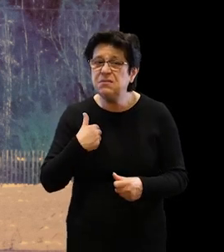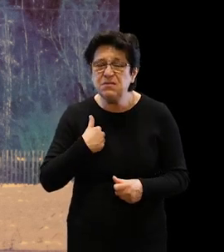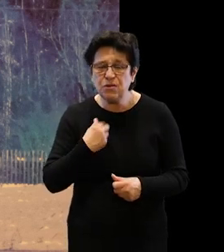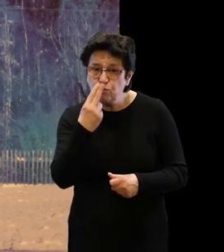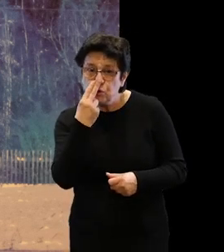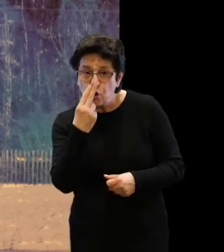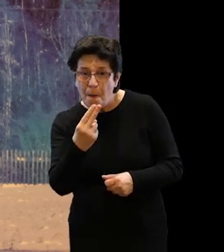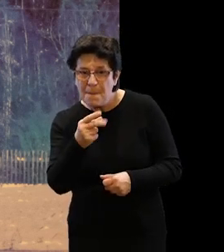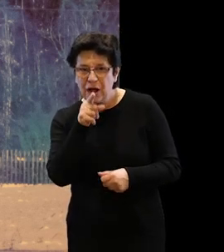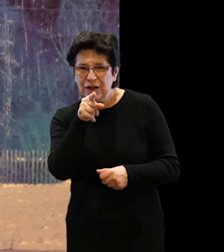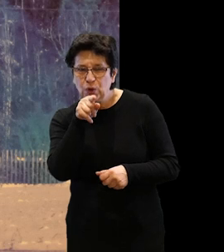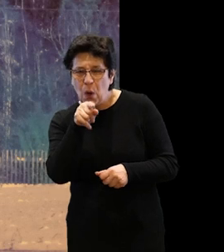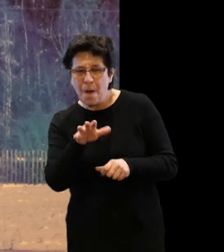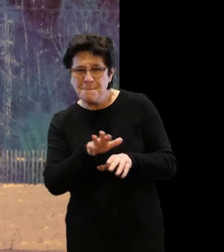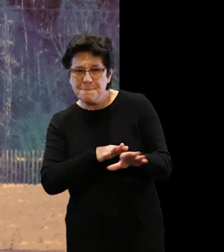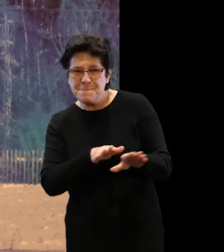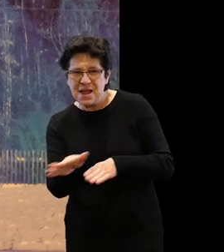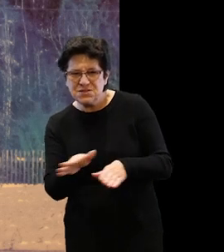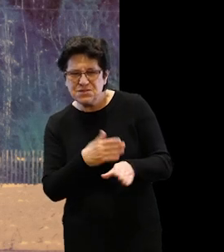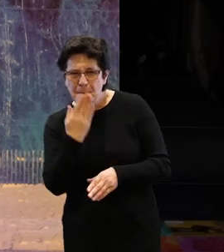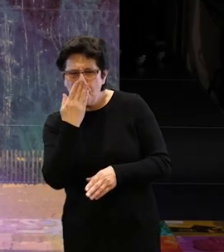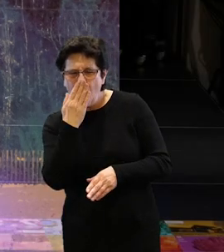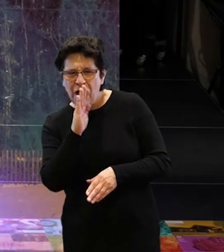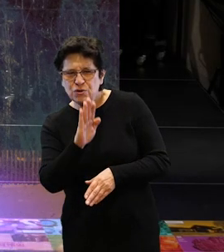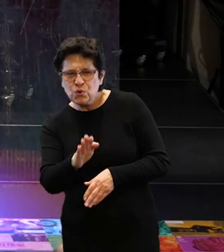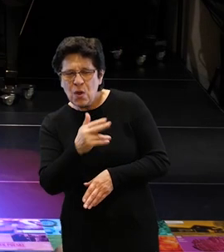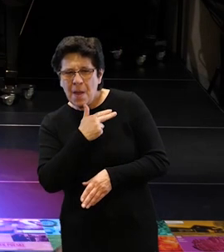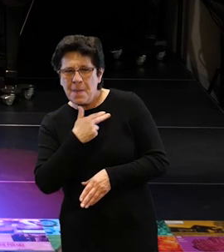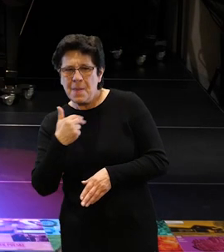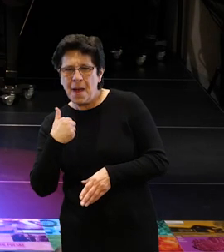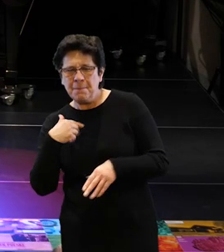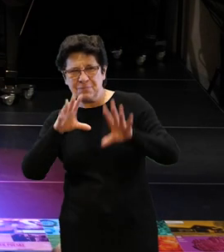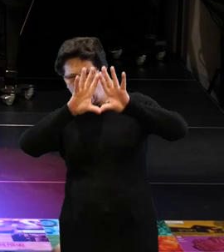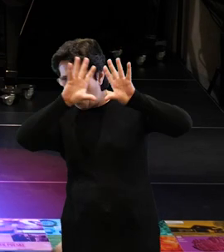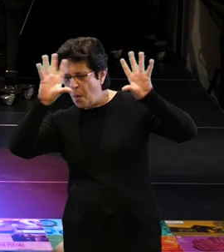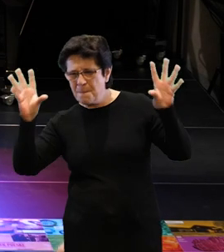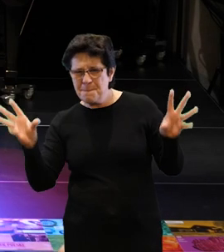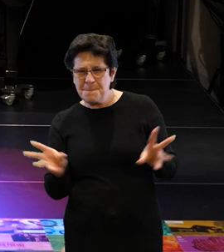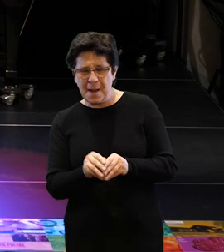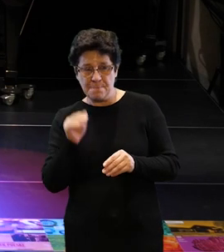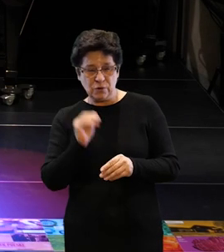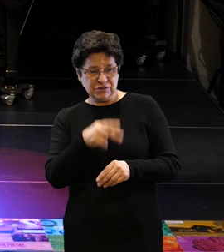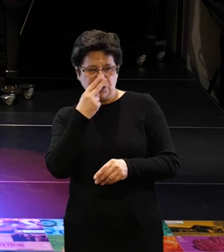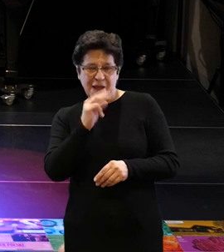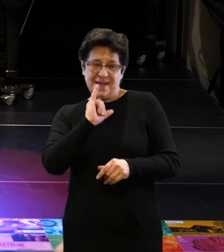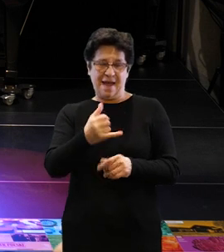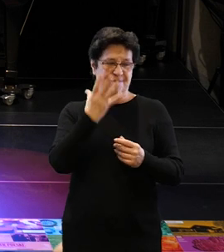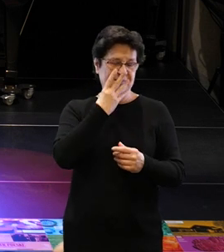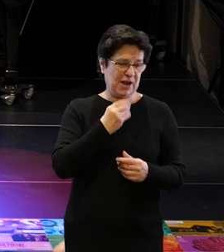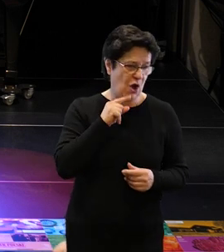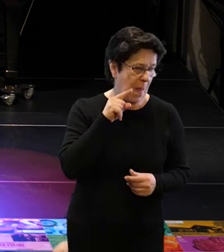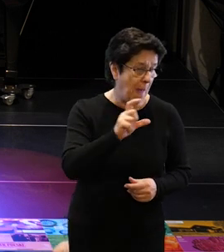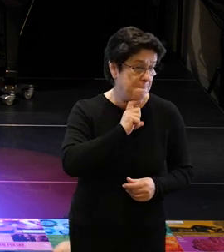ponieważ takie miejsce pokazuje nam kompleksowo możemy zobaczyć jak wyglądał jego gabinet Jak